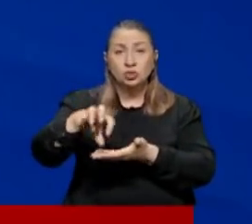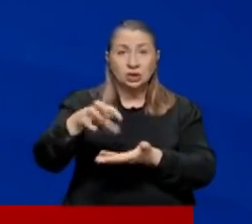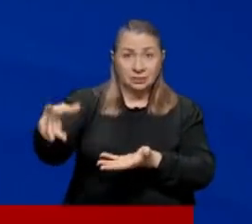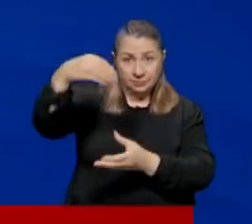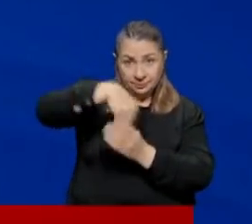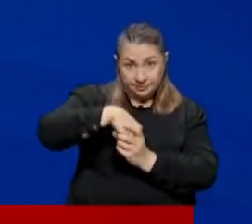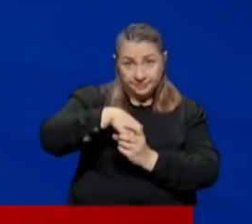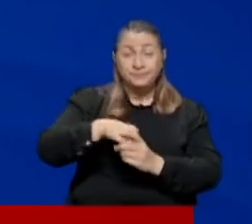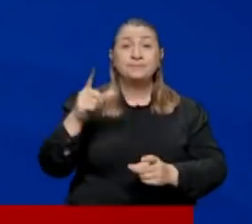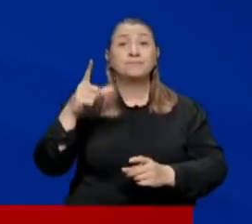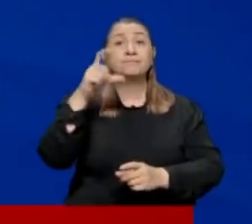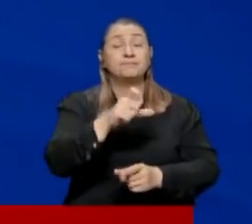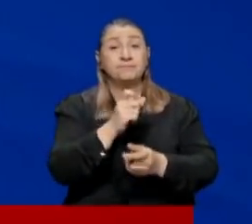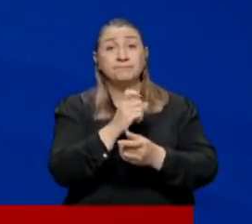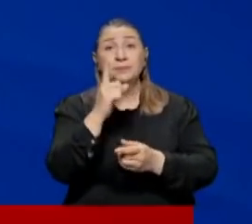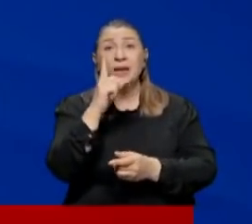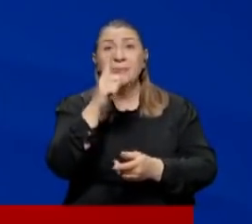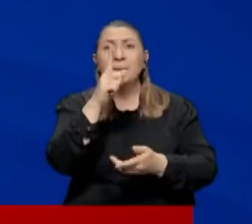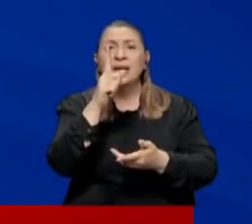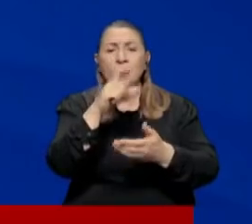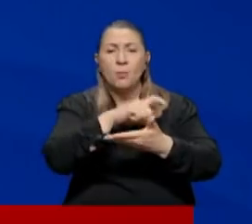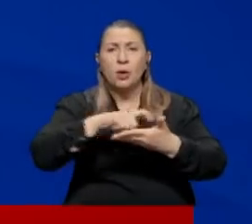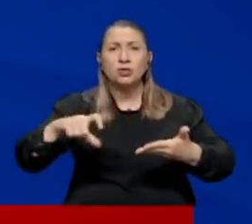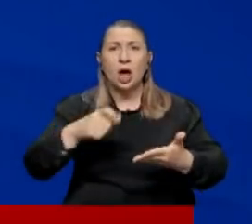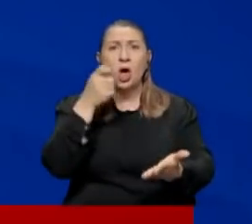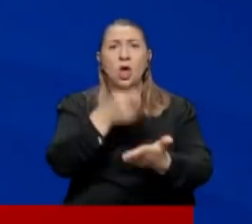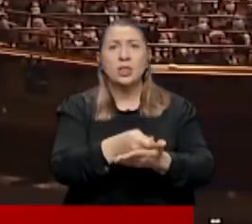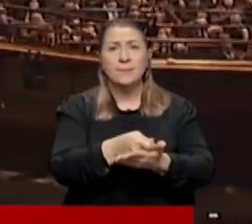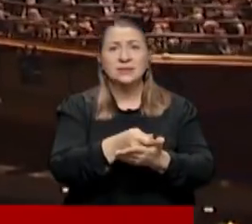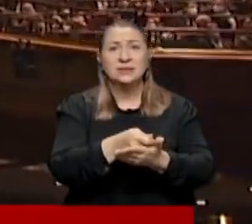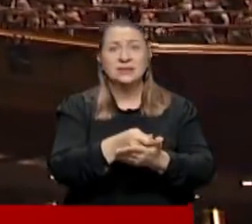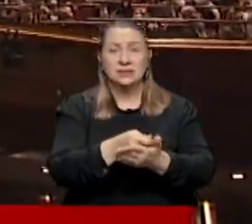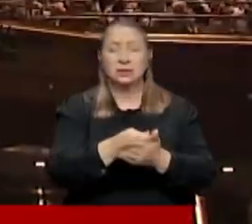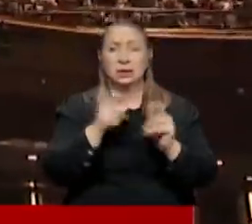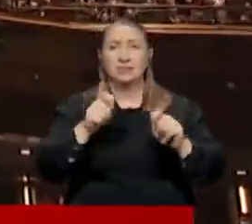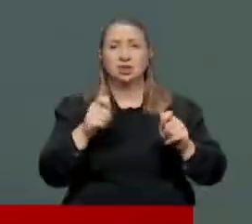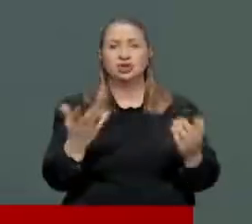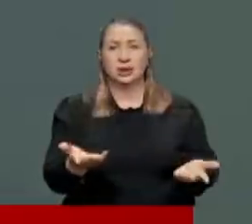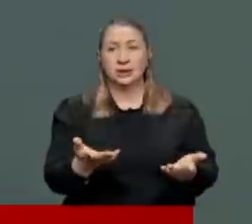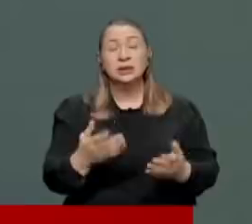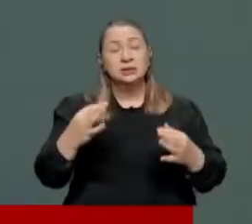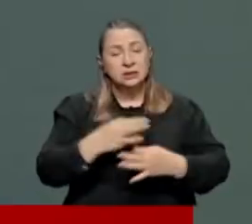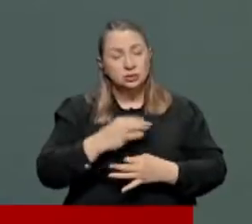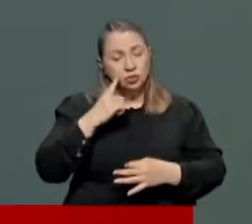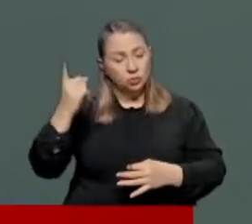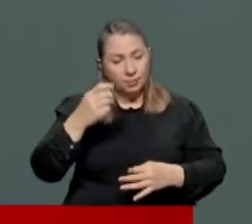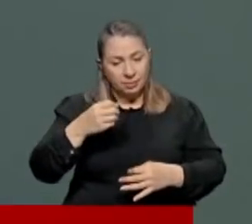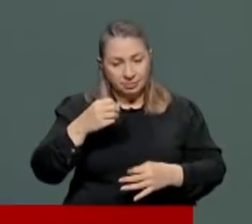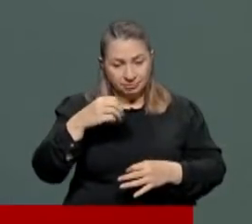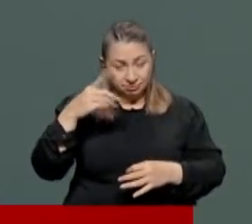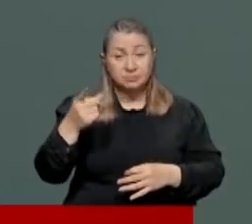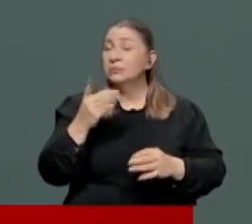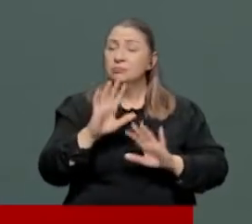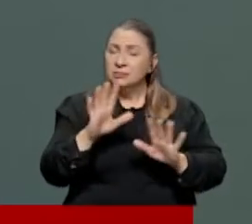alınarak aylıklarının Tekbir bordro ile ödenmesi temin edilecek bir şey yok o örnekler